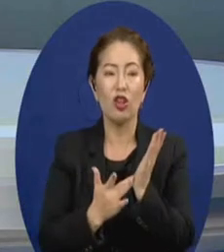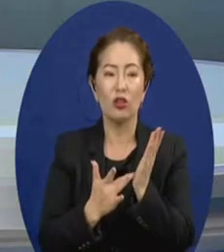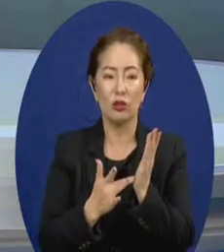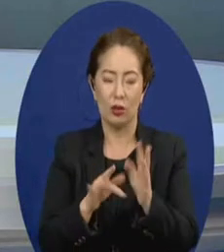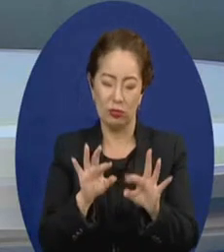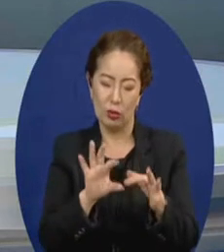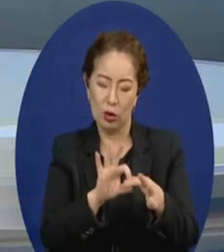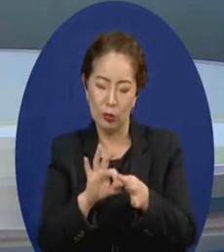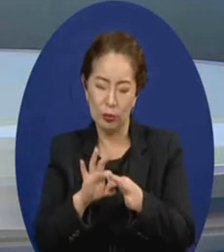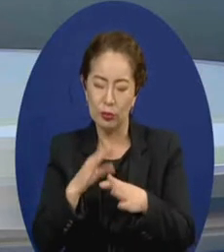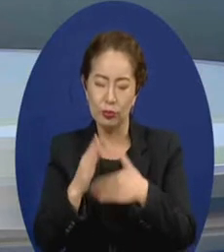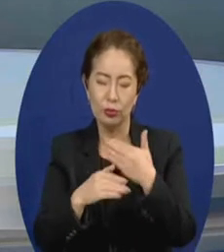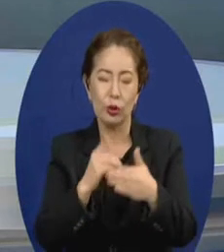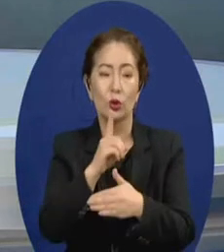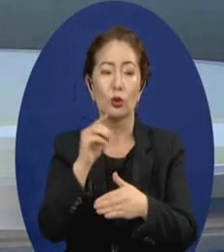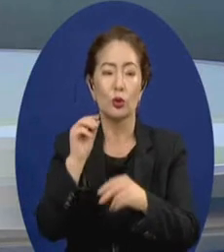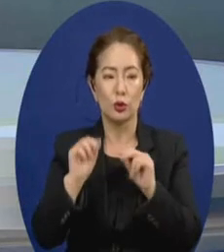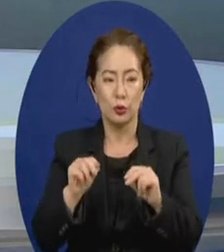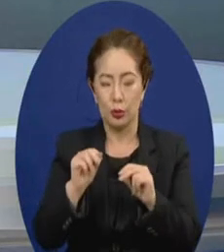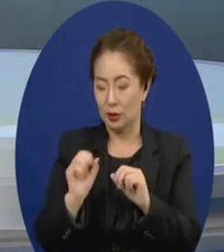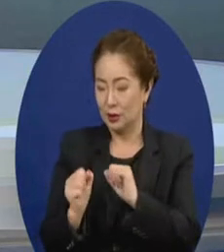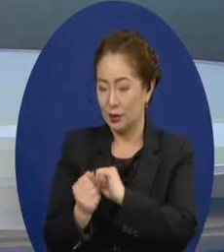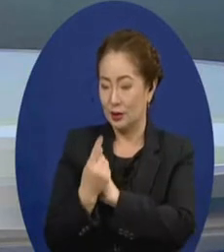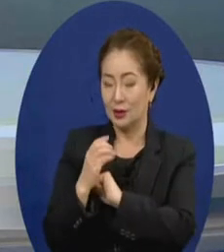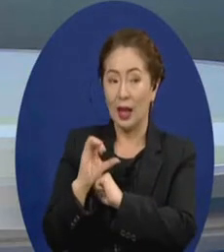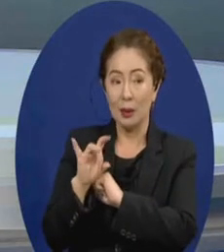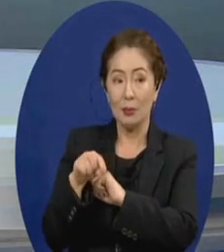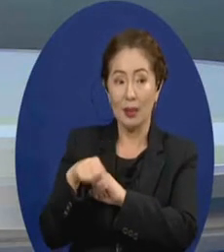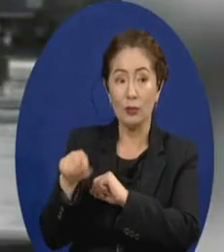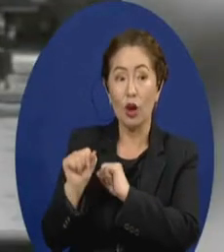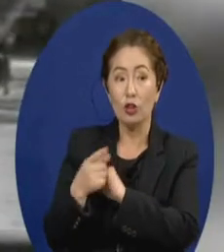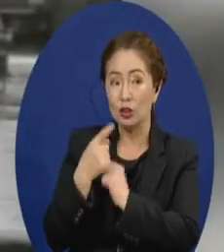нэвтрсэн 100 жил байна гэж салбарынхан онцолж байна.